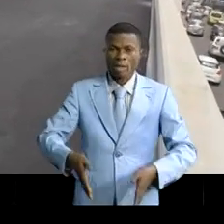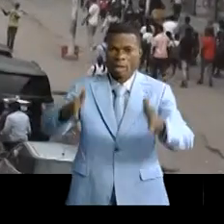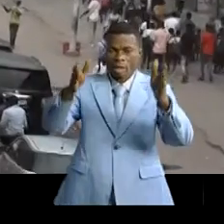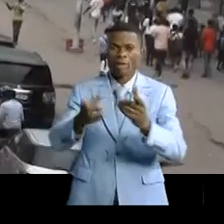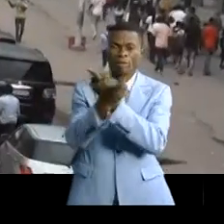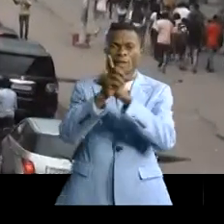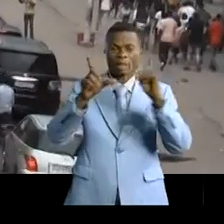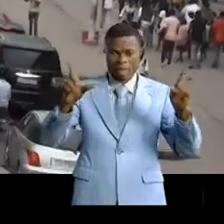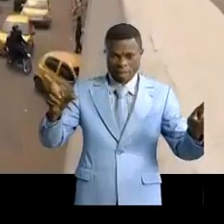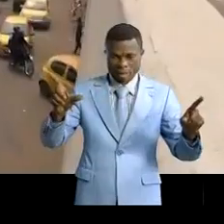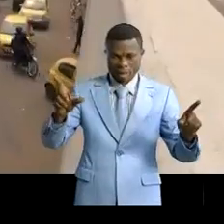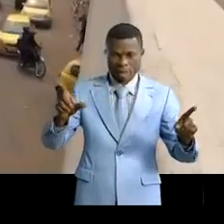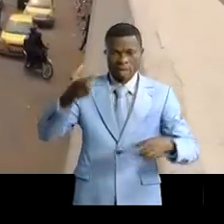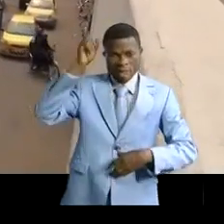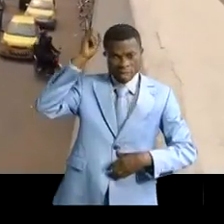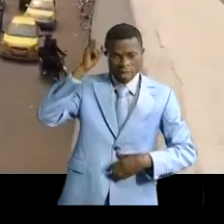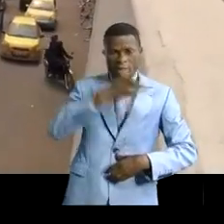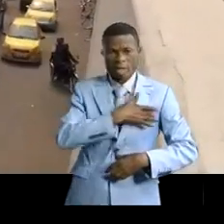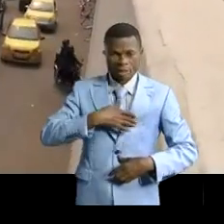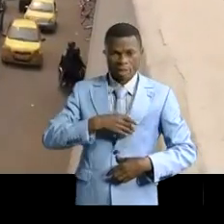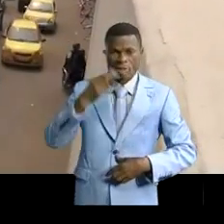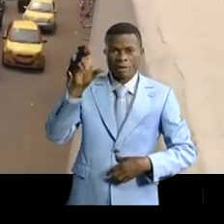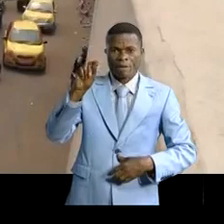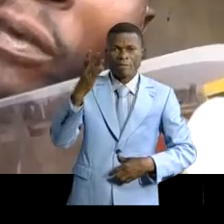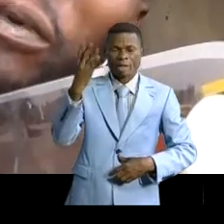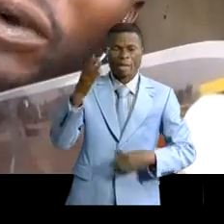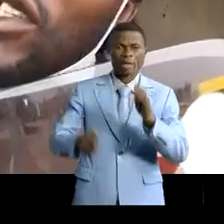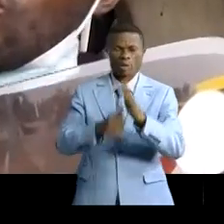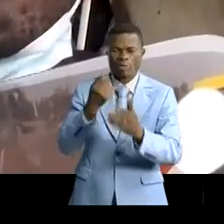la Libération, ex-24 novembre, sera bientôt prêt.